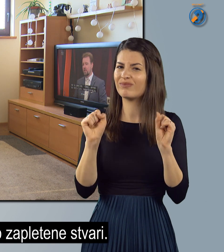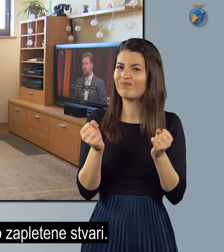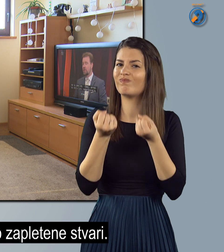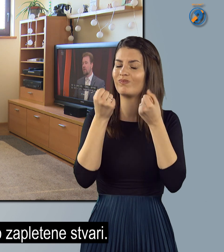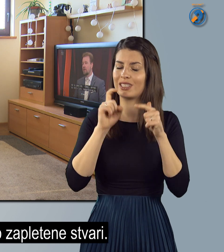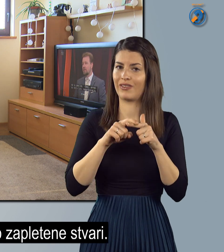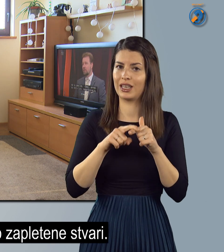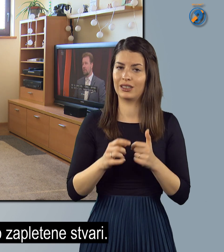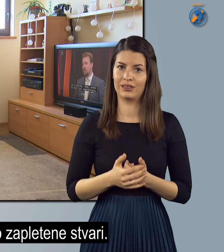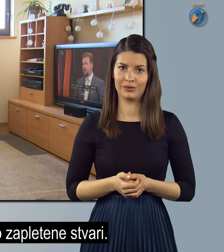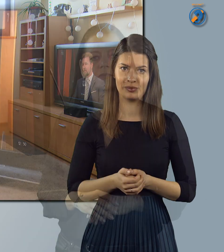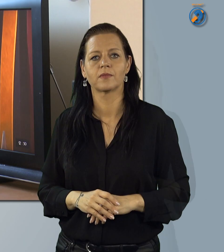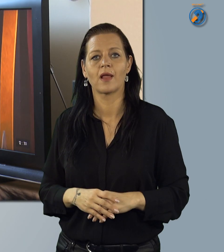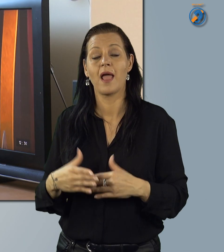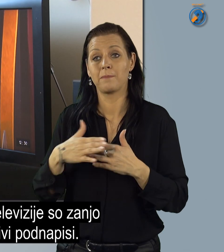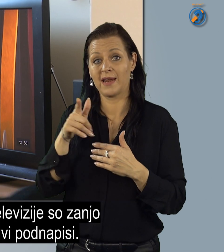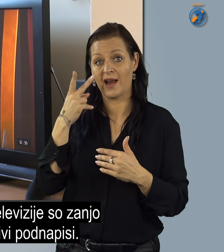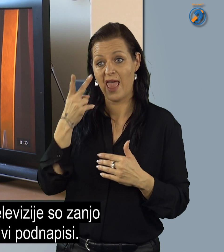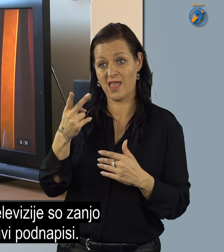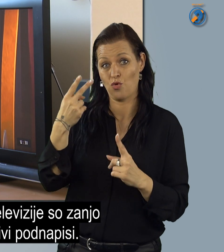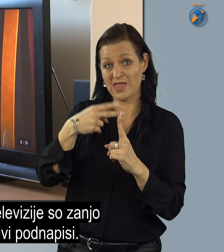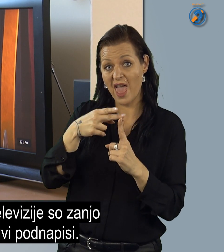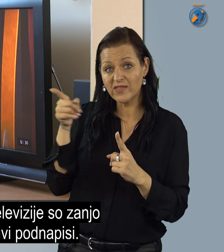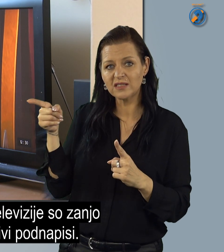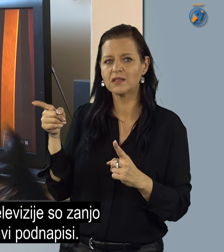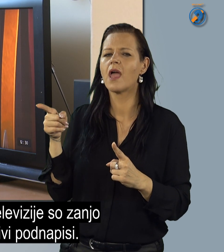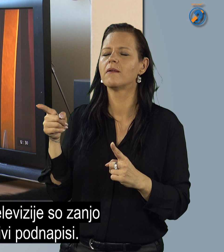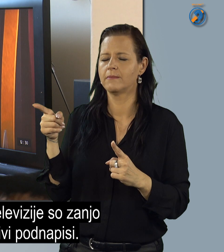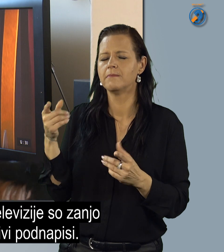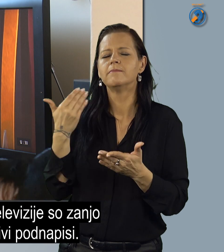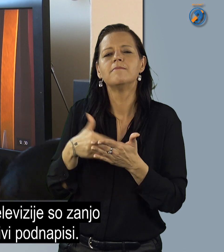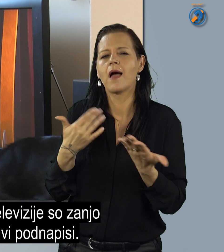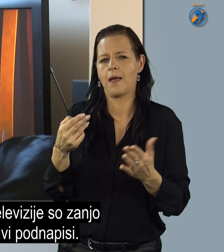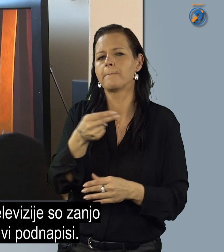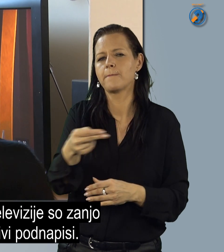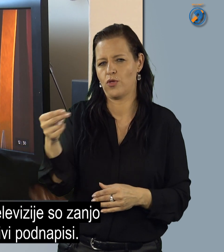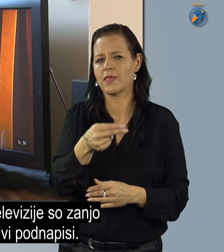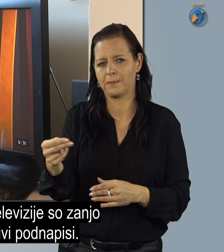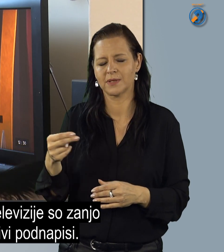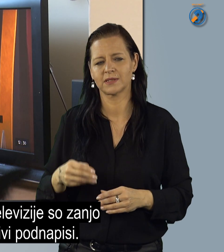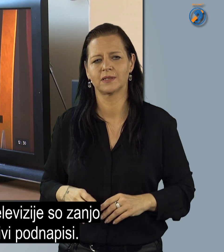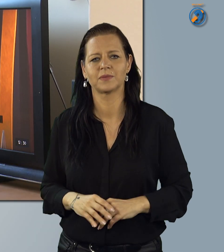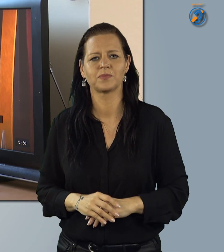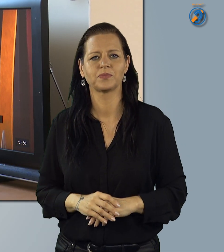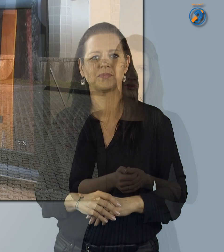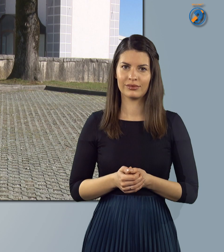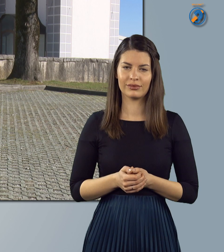zapletene stvari, a ne. Pri gledanju televizije so zanjo nepogrešljivi